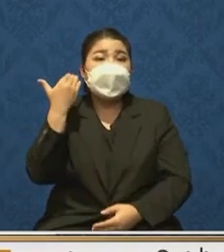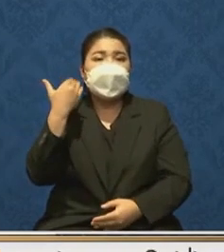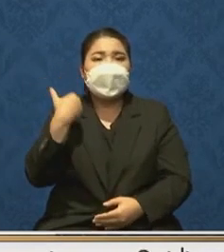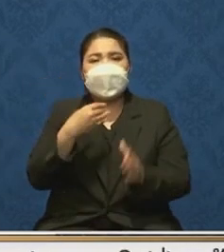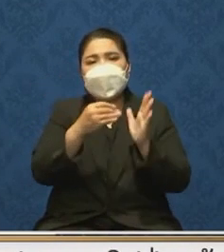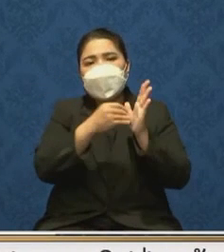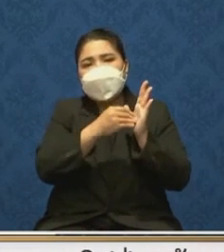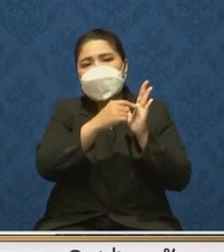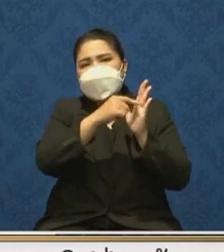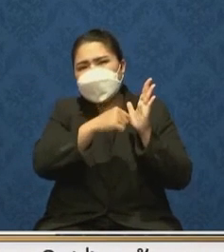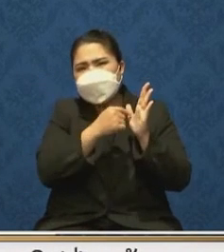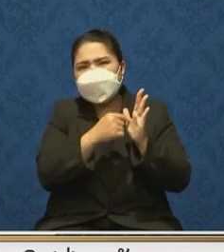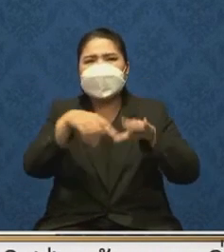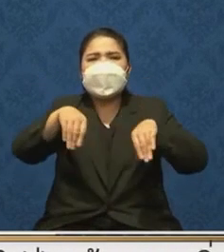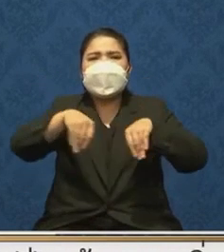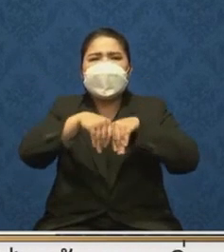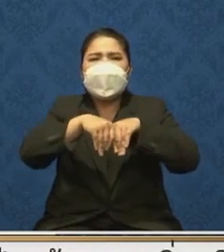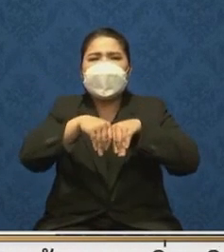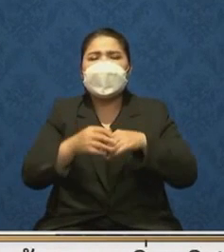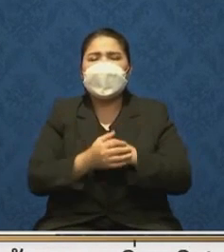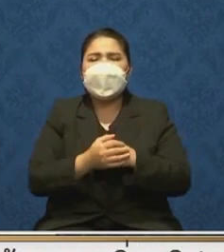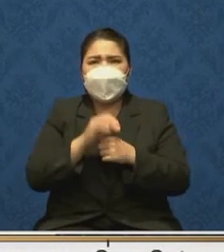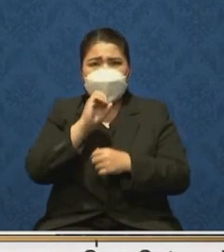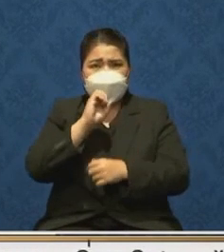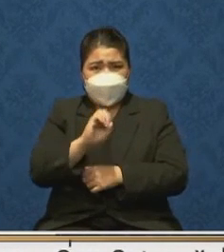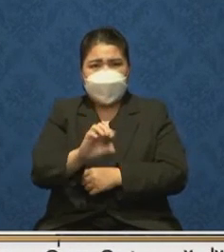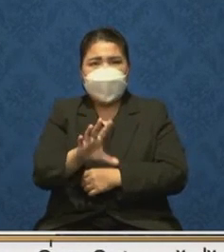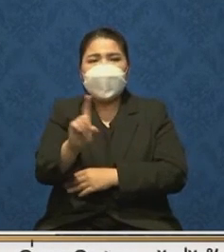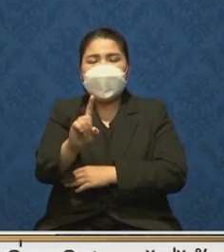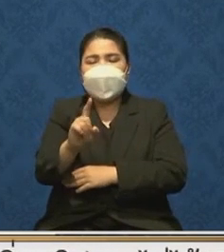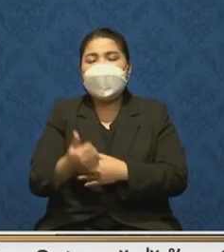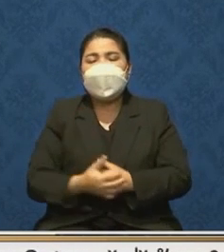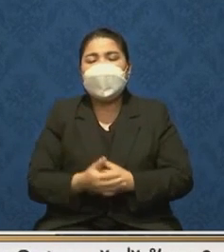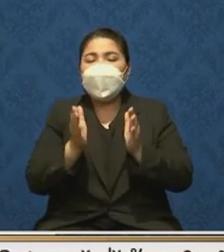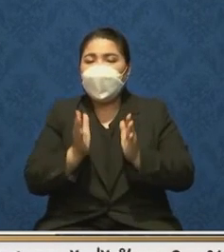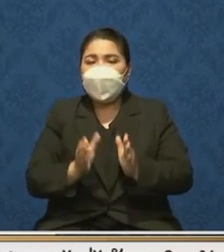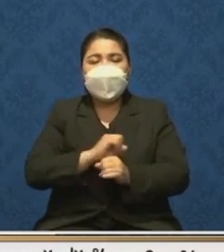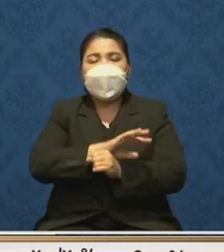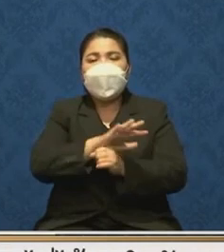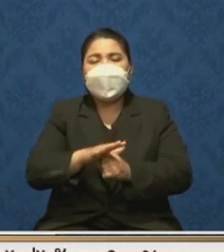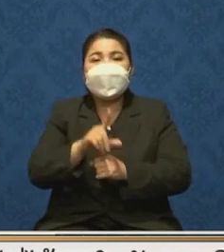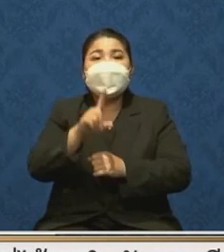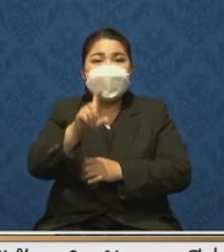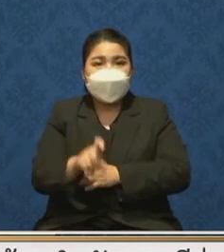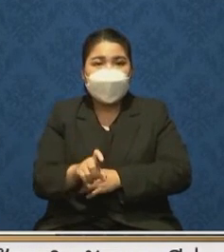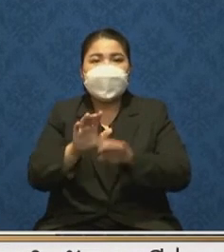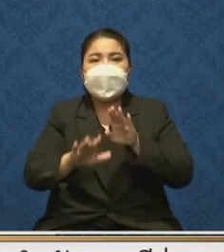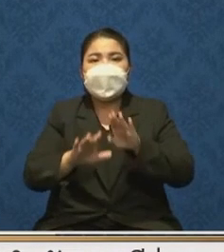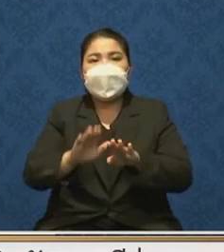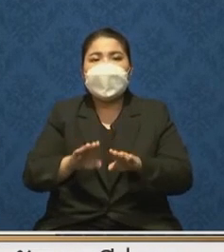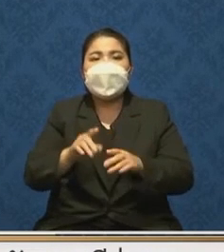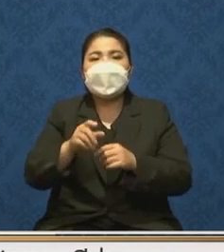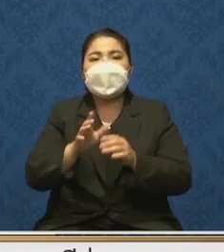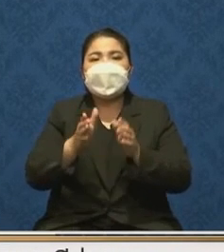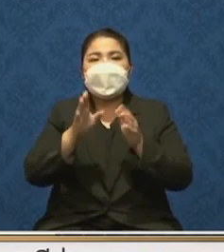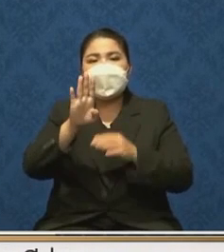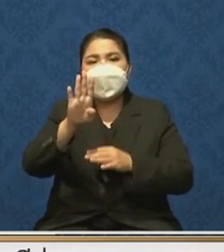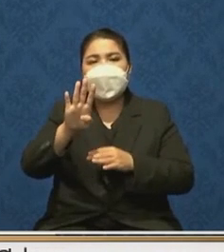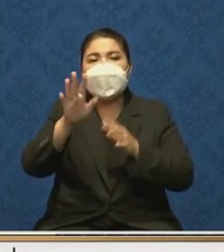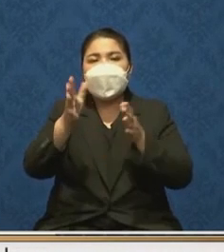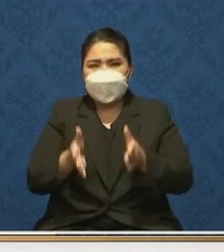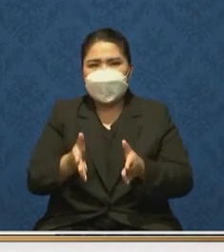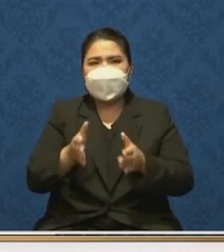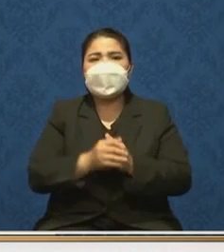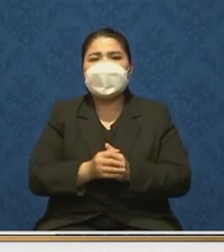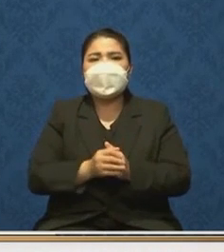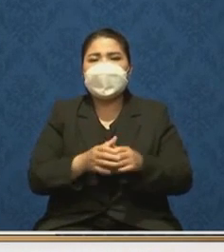มุนทนก็มีผู้ตายจากโวิดไม่น้อยกวาสี่คนอาศาสมัครกลุมเส้นได